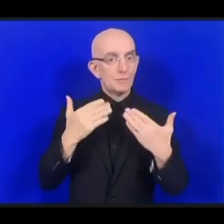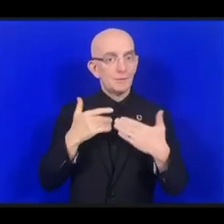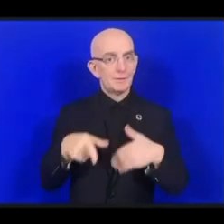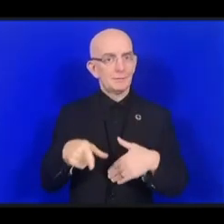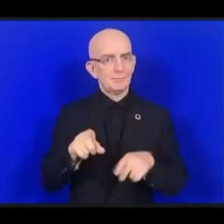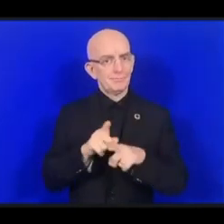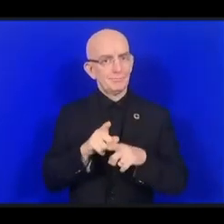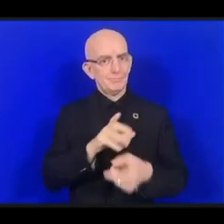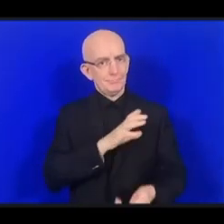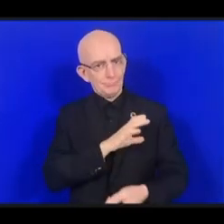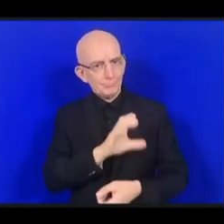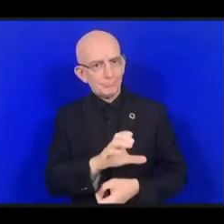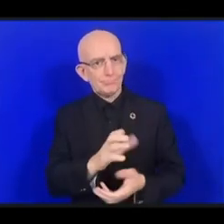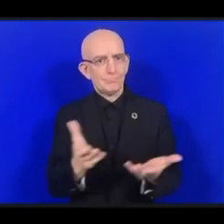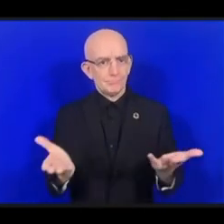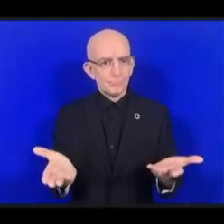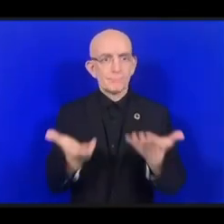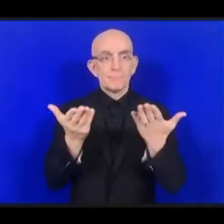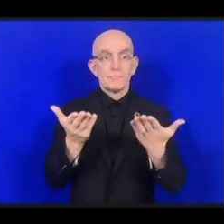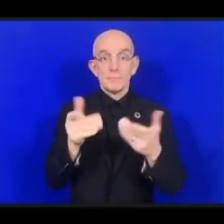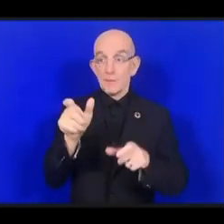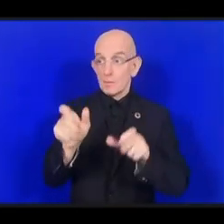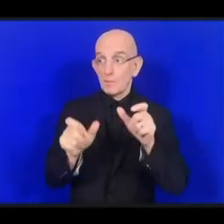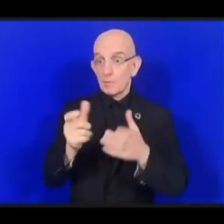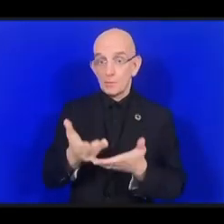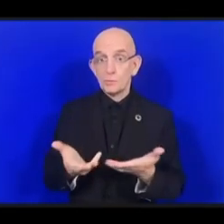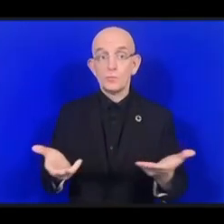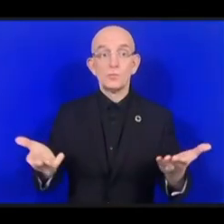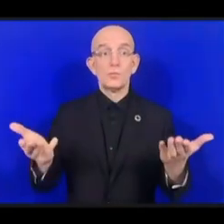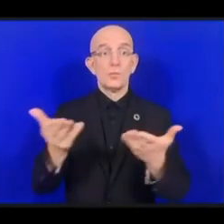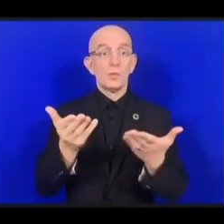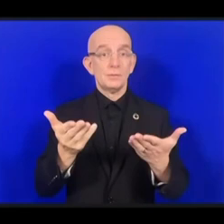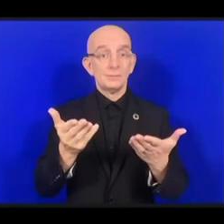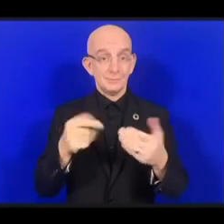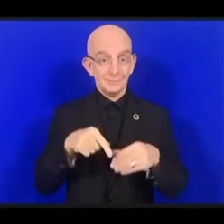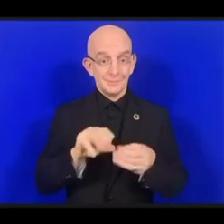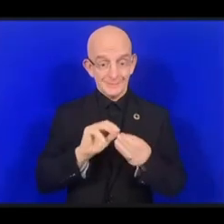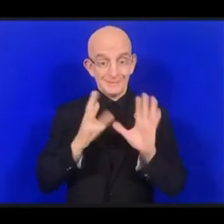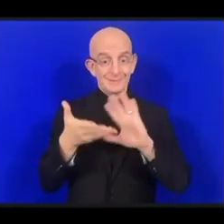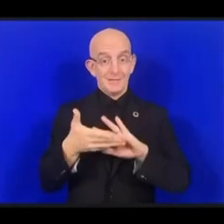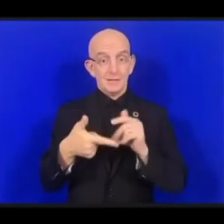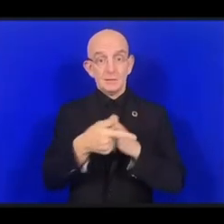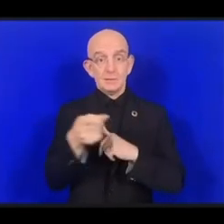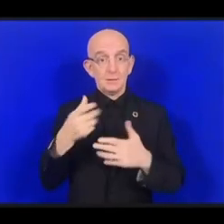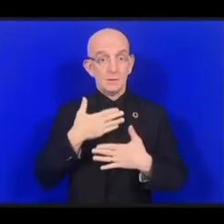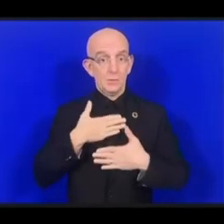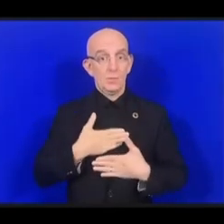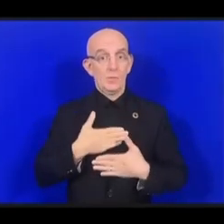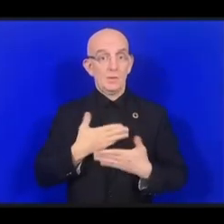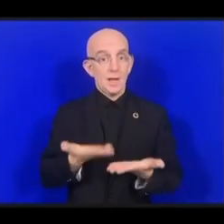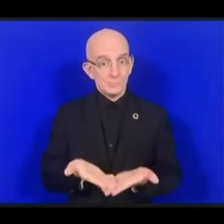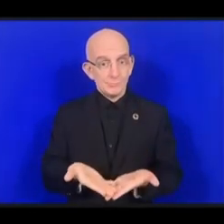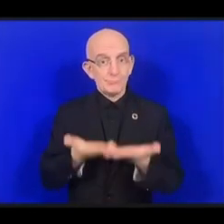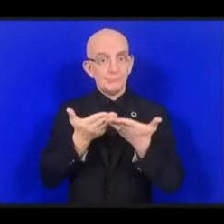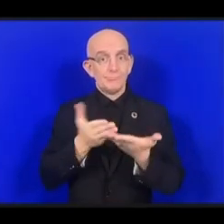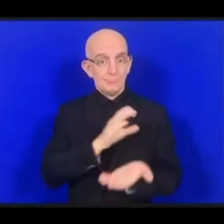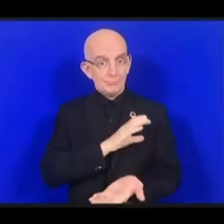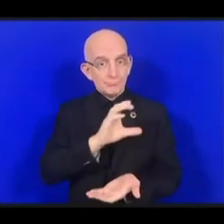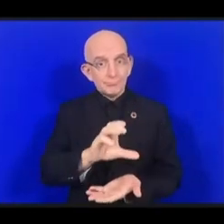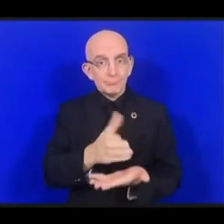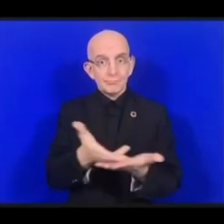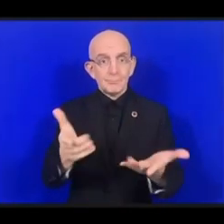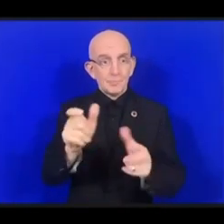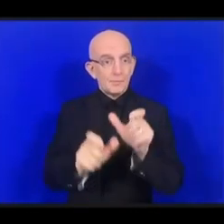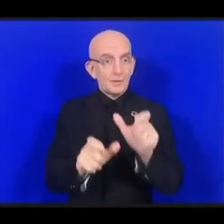のあらゆるものは縁によって成り立っていますえこの世の生きている全ての命は